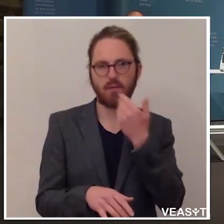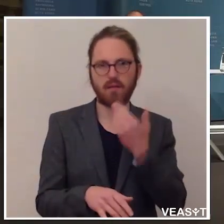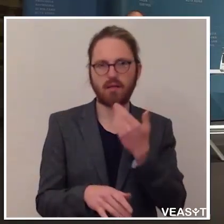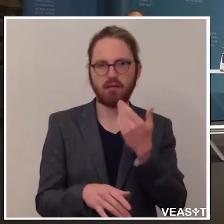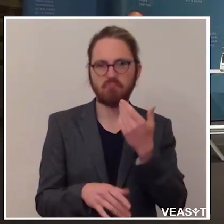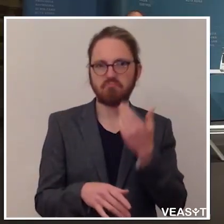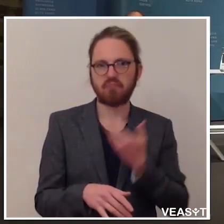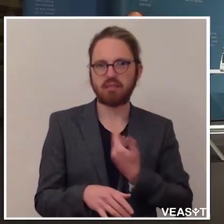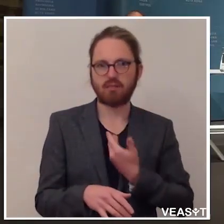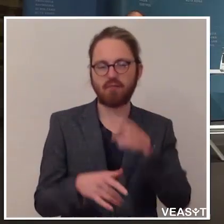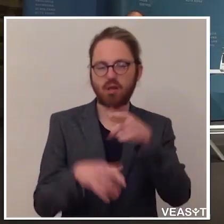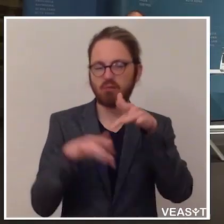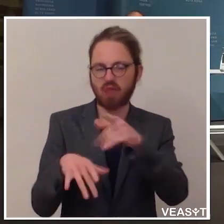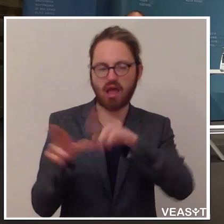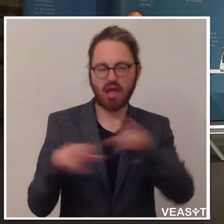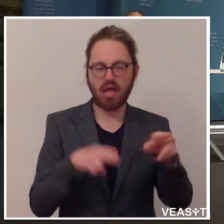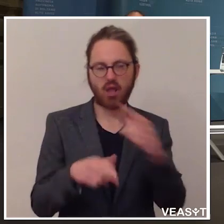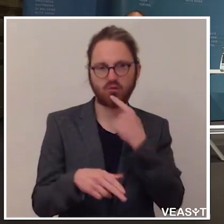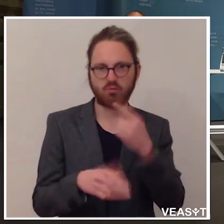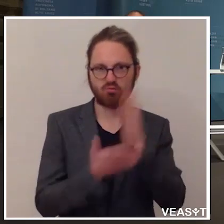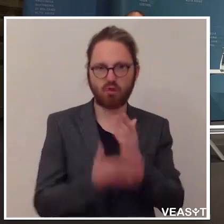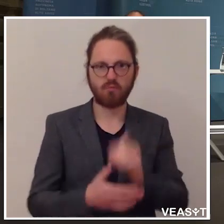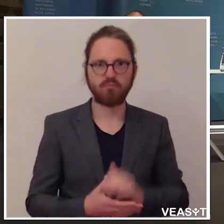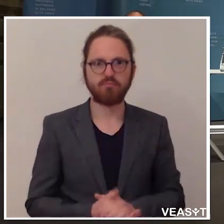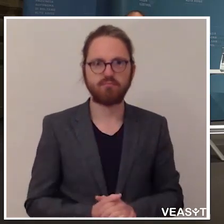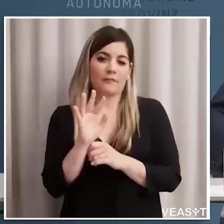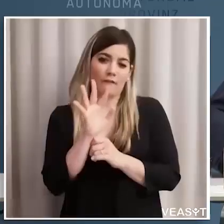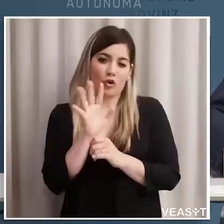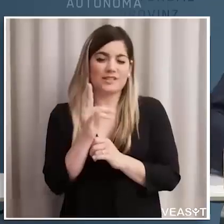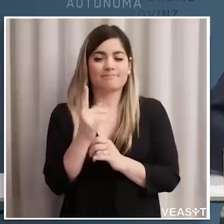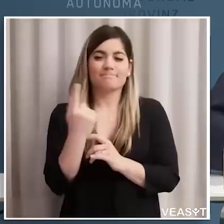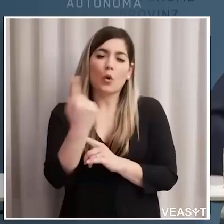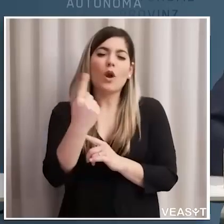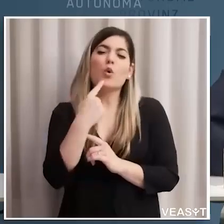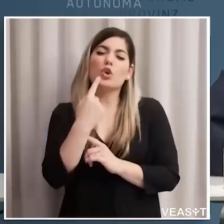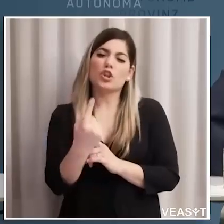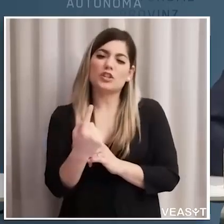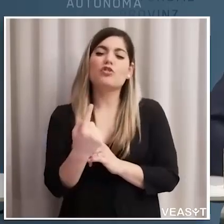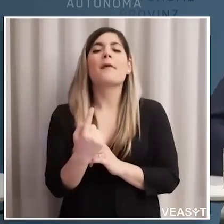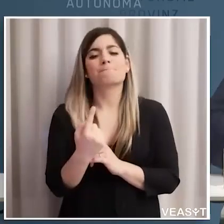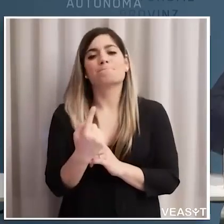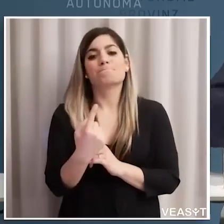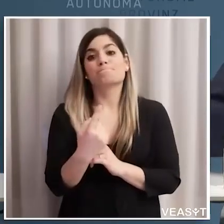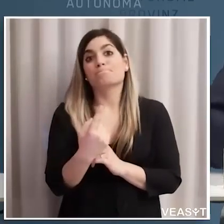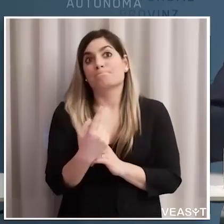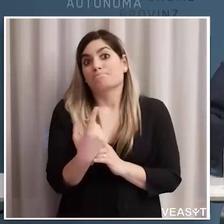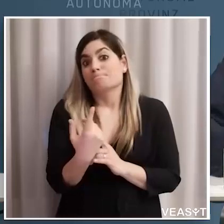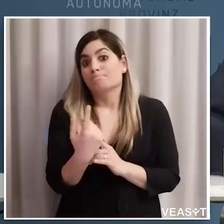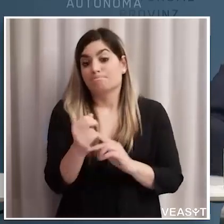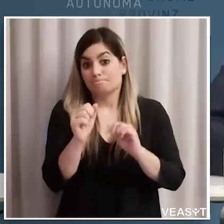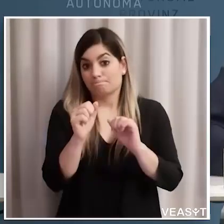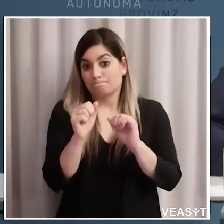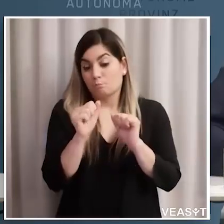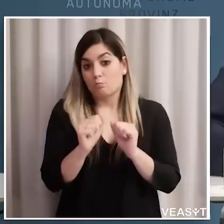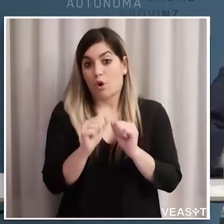il fondamento della domanda fosse anche quello che qualcuno dice, ma se ci fosse qualche dubbio sulla legittimità